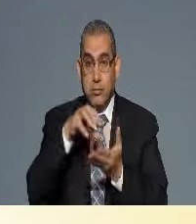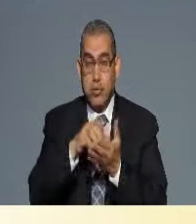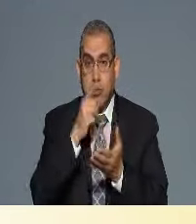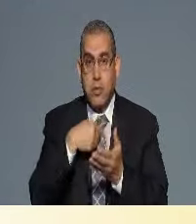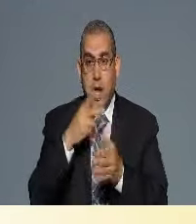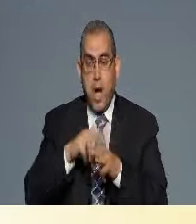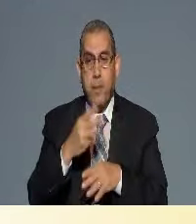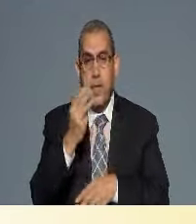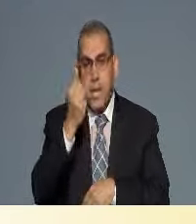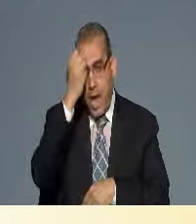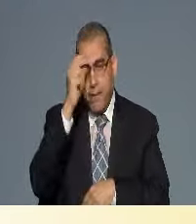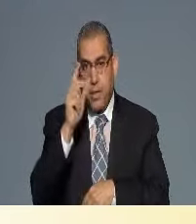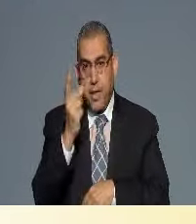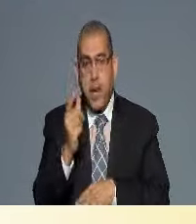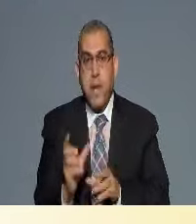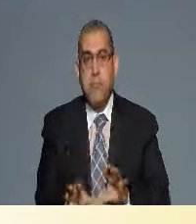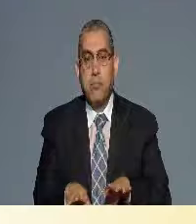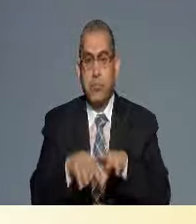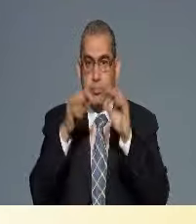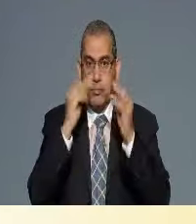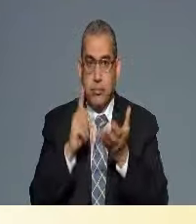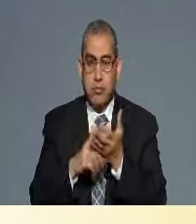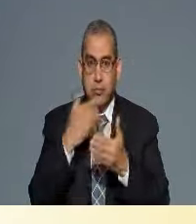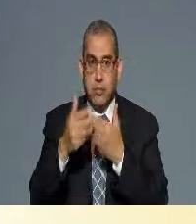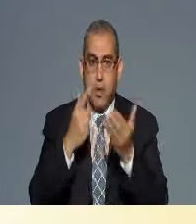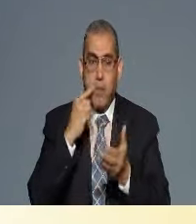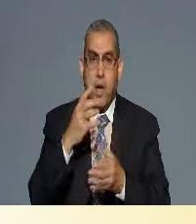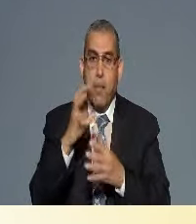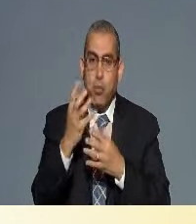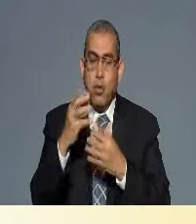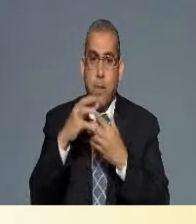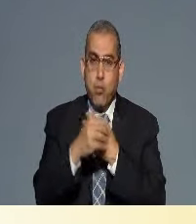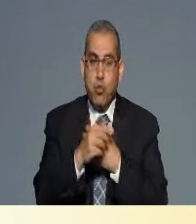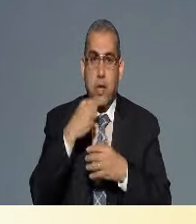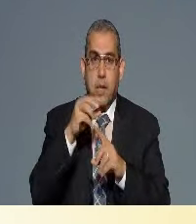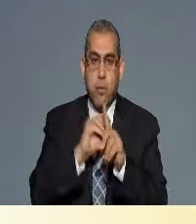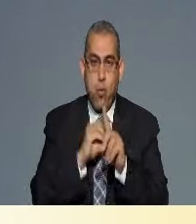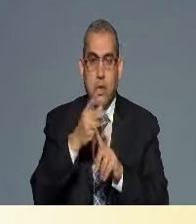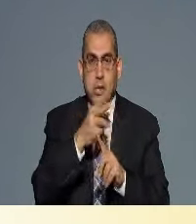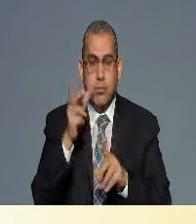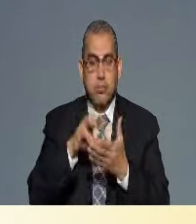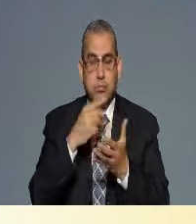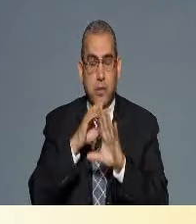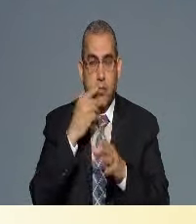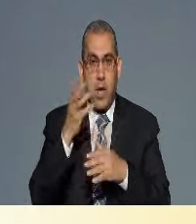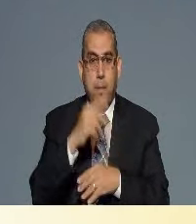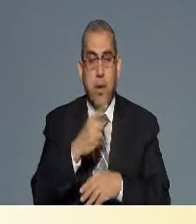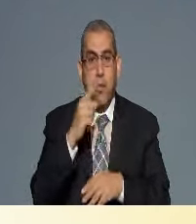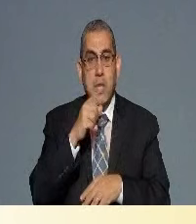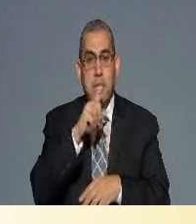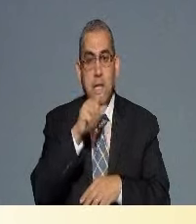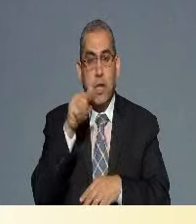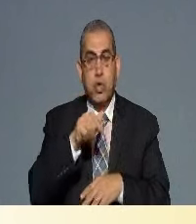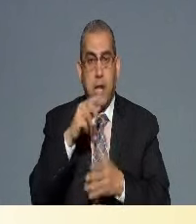30 ألف طن منتج تام، أمام سيادتك فواكه 94 ألف طن، أمام طماطم 26 ألف طن،